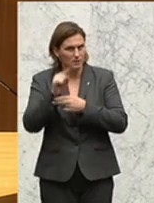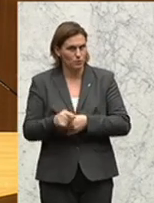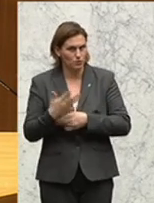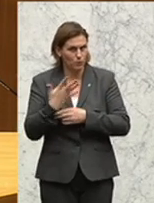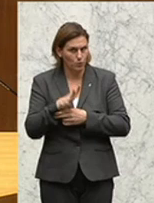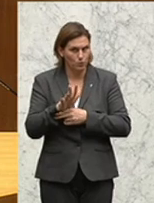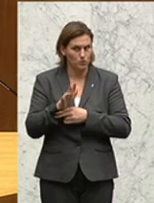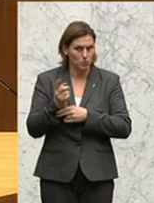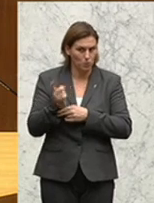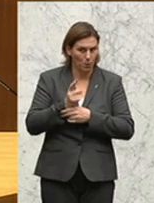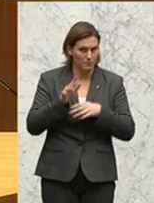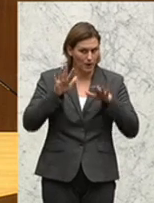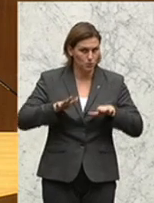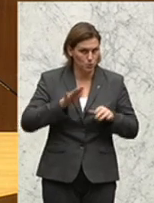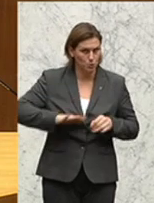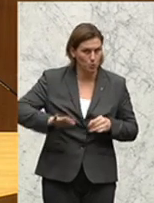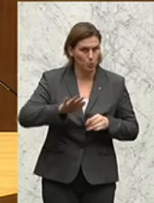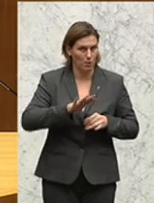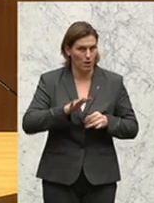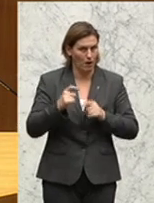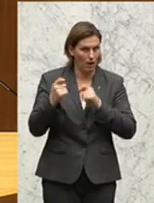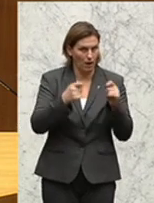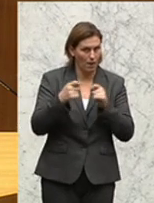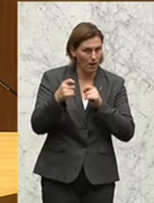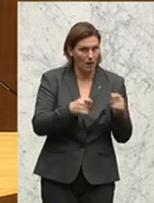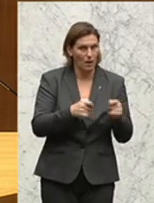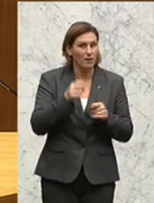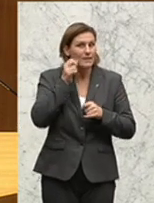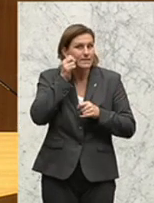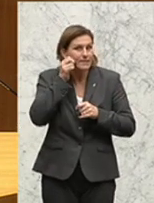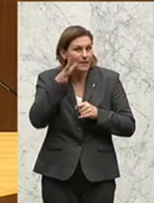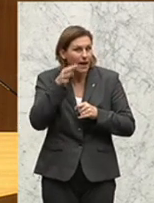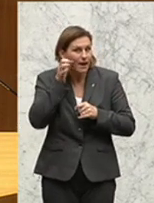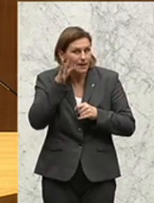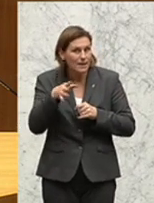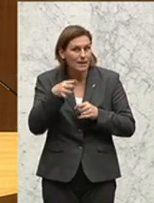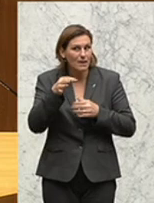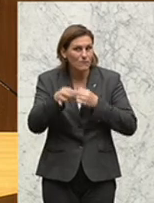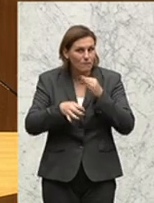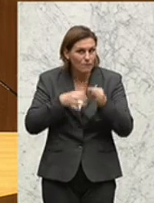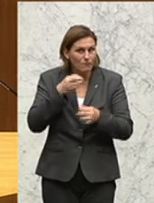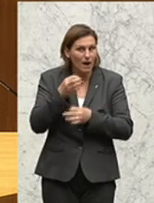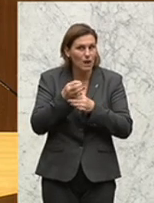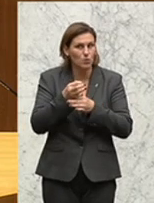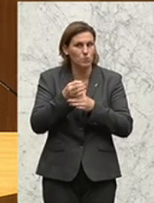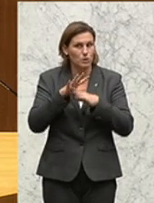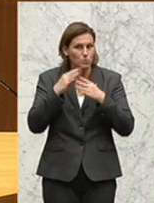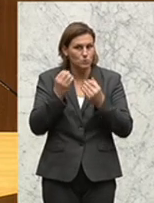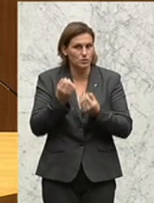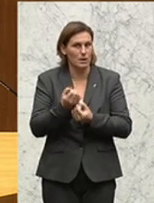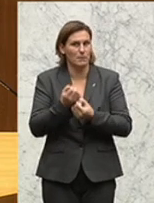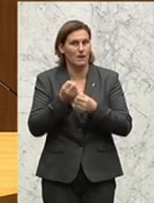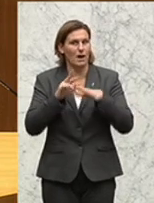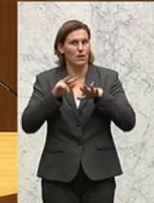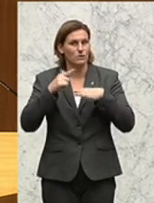Verfahren im Bereich des Asylwesens sind, wir pro Tag, die Verfahrensdauer verlängert wird, 28.000 Euro